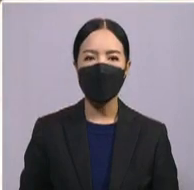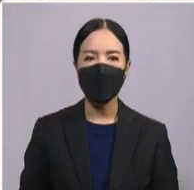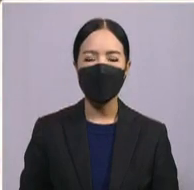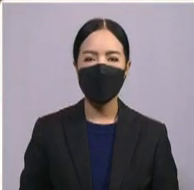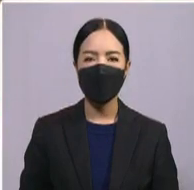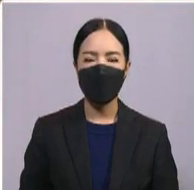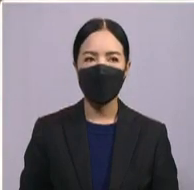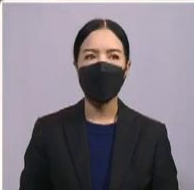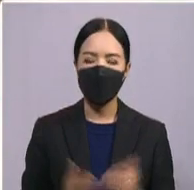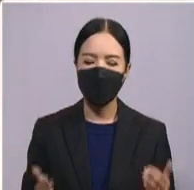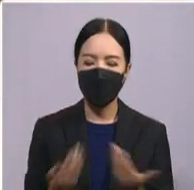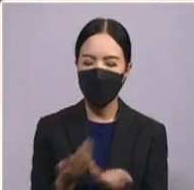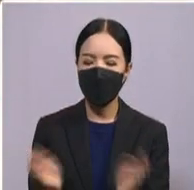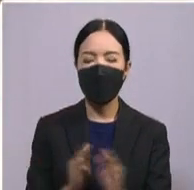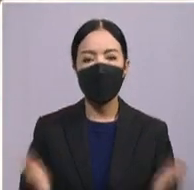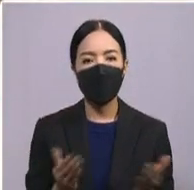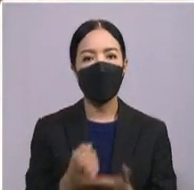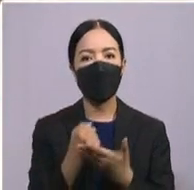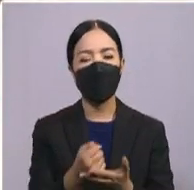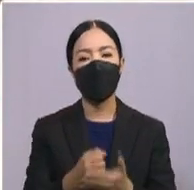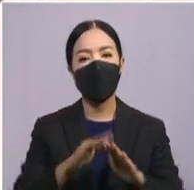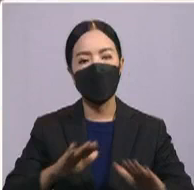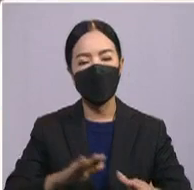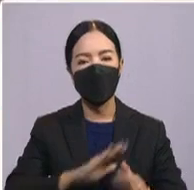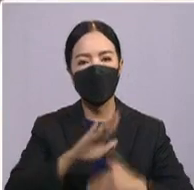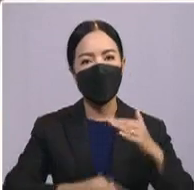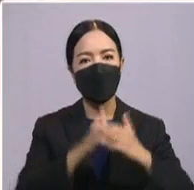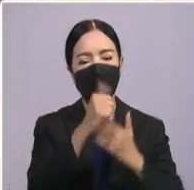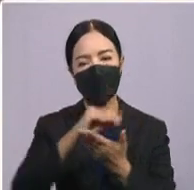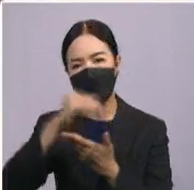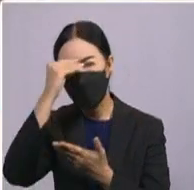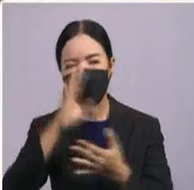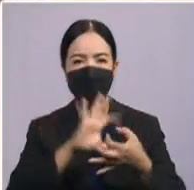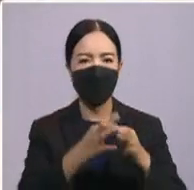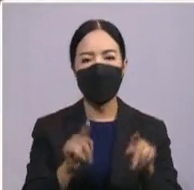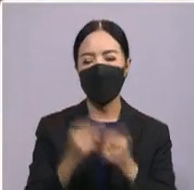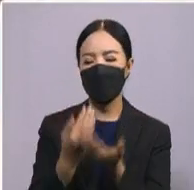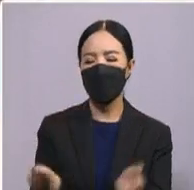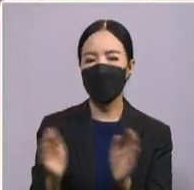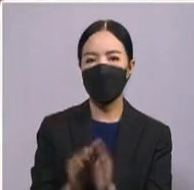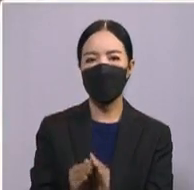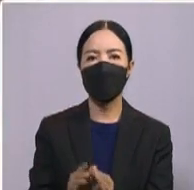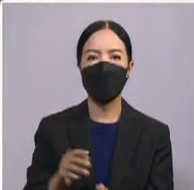การสนับสนุนที่ดีของครอบครัวครับจะนำน้องๆไปสู่ความสำเร็จทั้งในเรื่องของการเรียนและการเล่นกีฬาเช่นเดียวกับครอบครัวยืนยาวครอบครัว